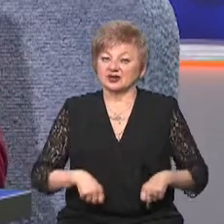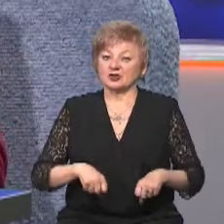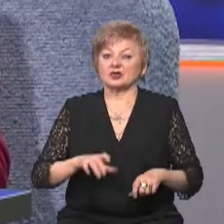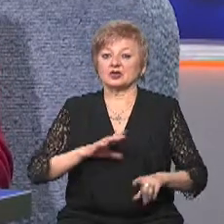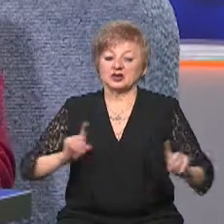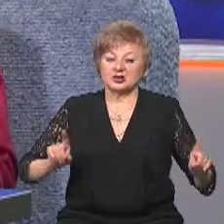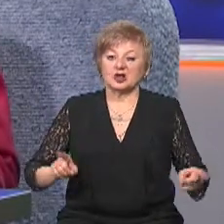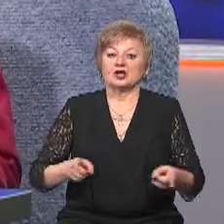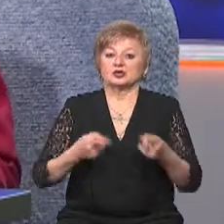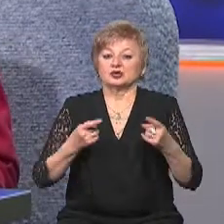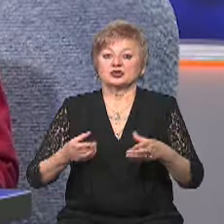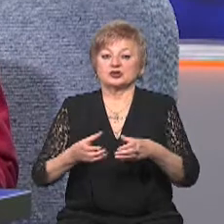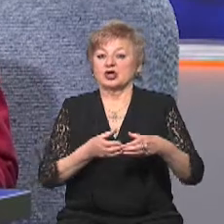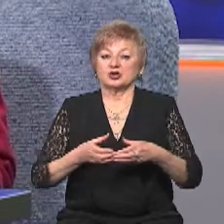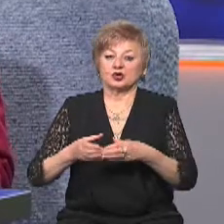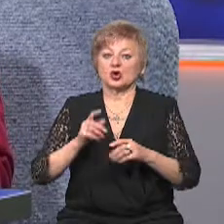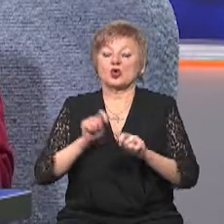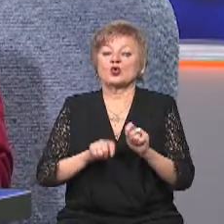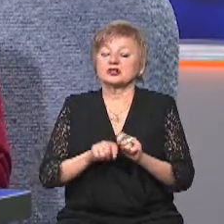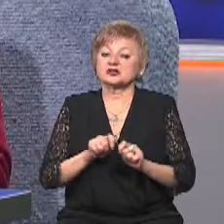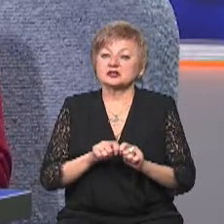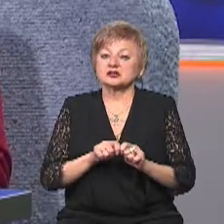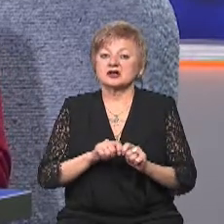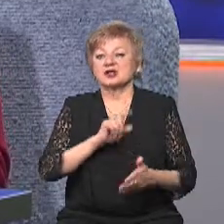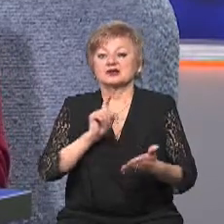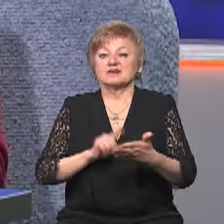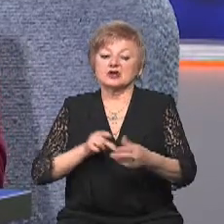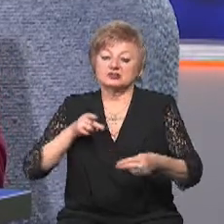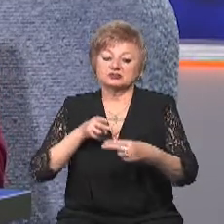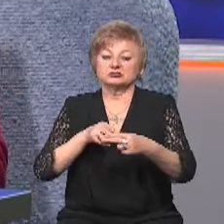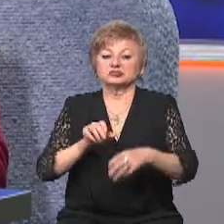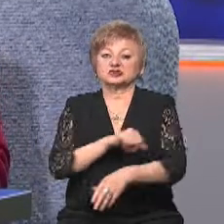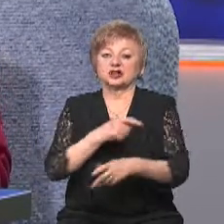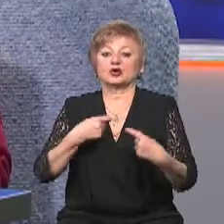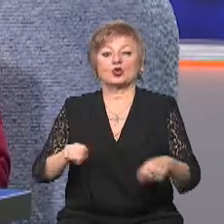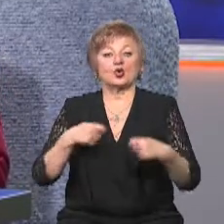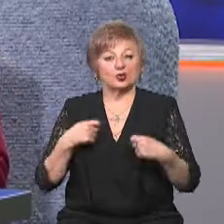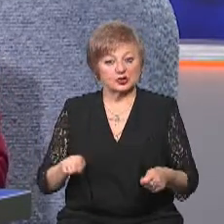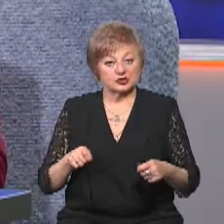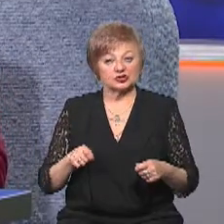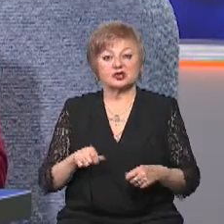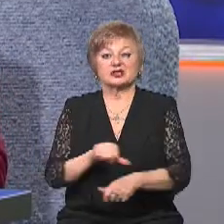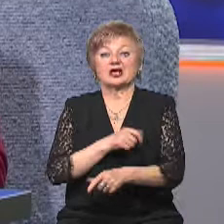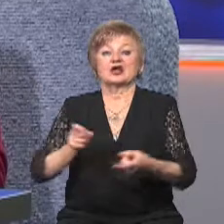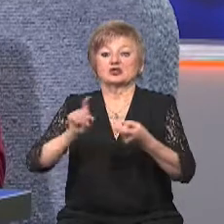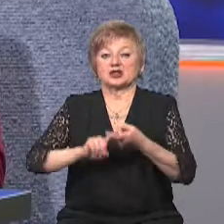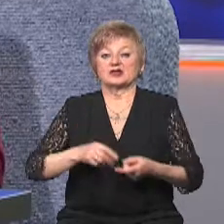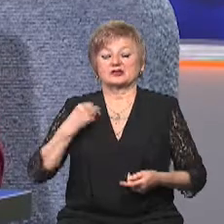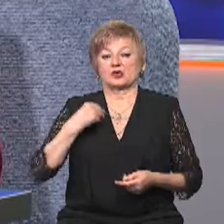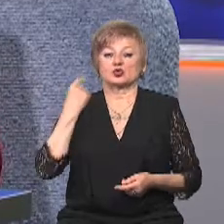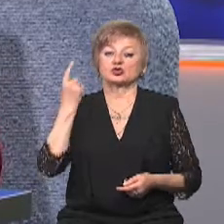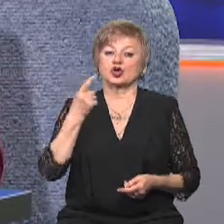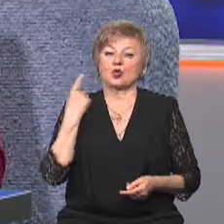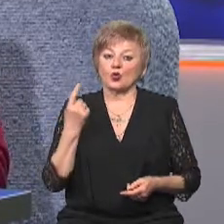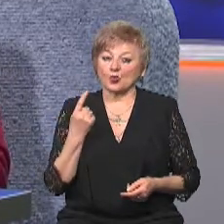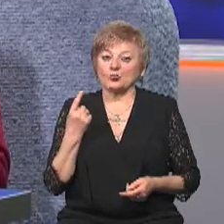створена координаційна рада з питань запобігання наркоторгівлі, наркореклами та наркозалежності у Запорізькій області. Тож,